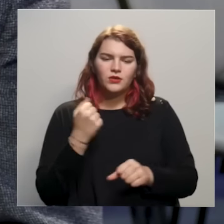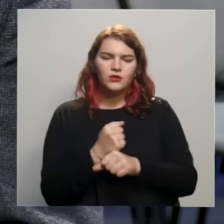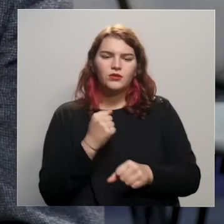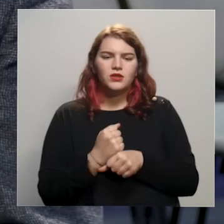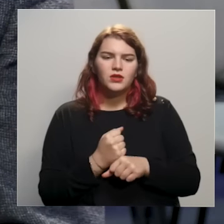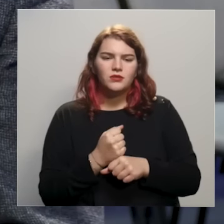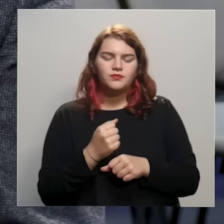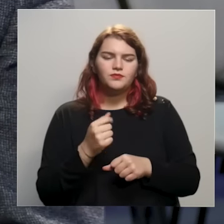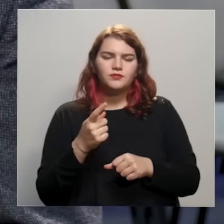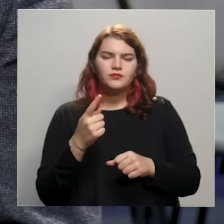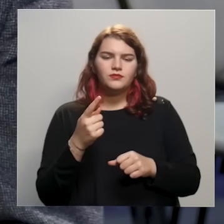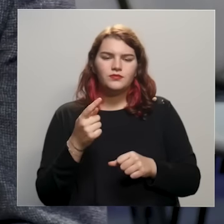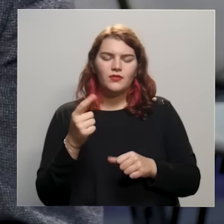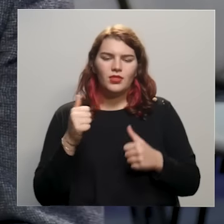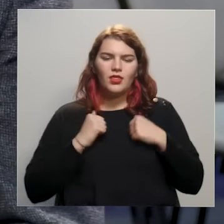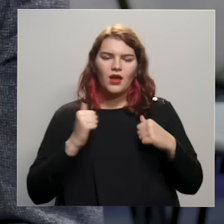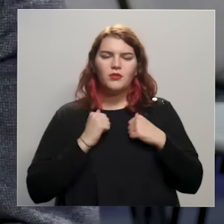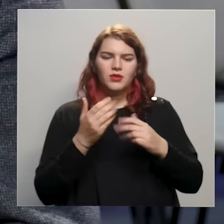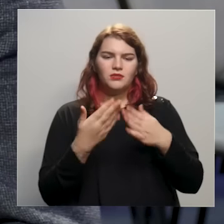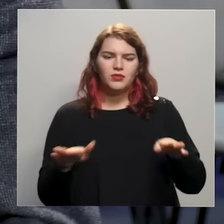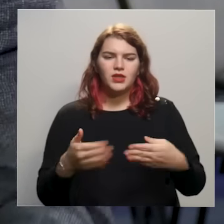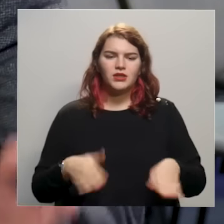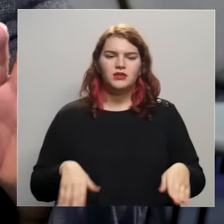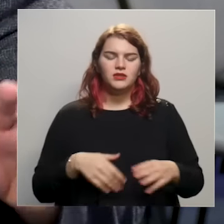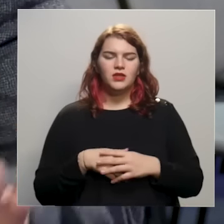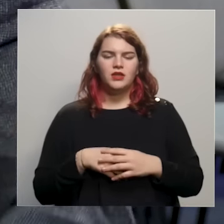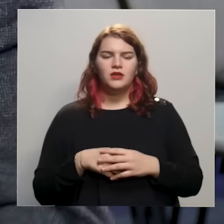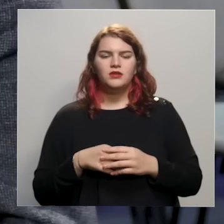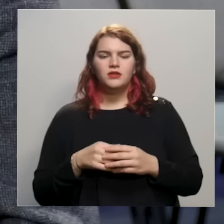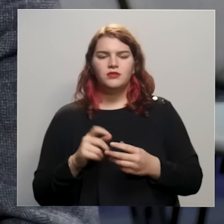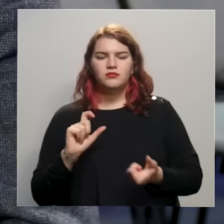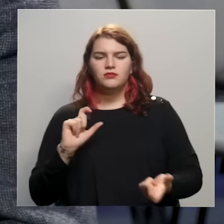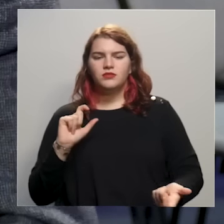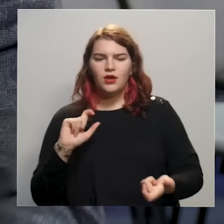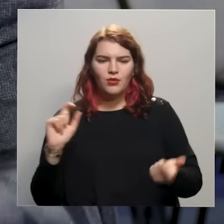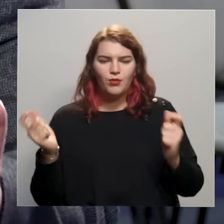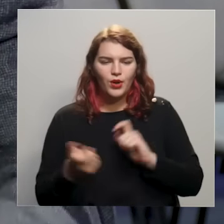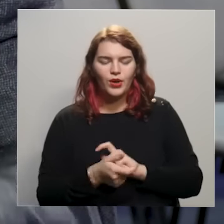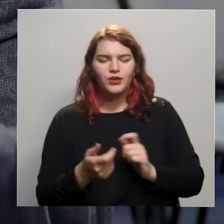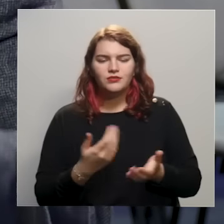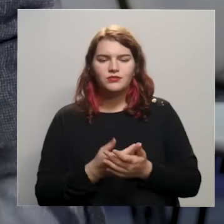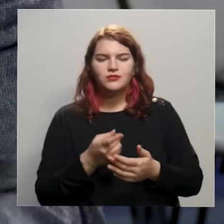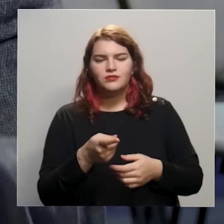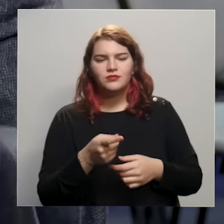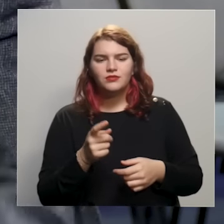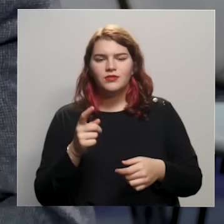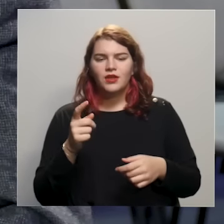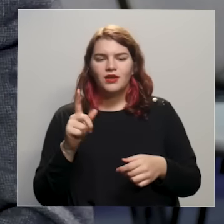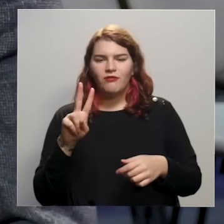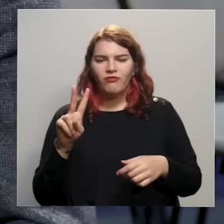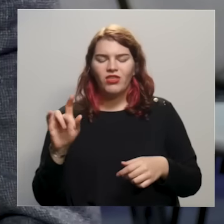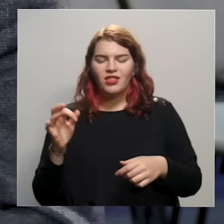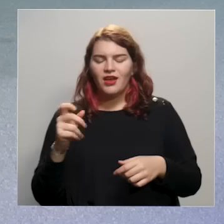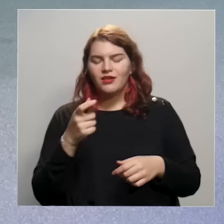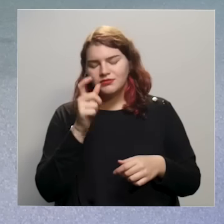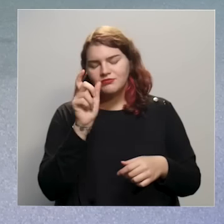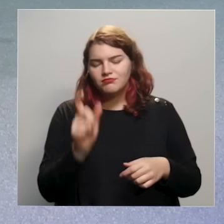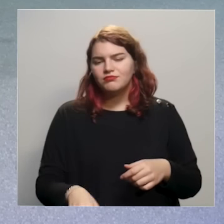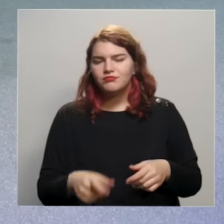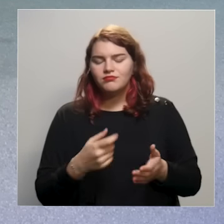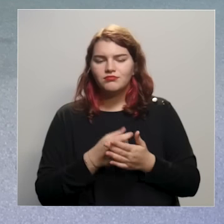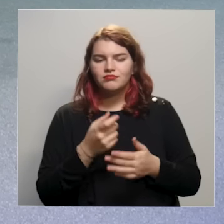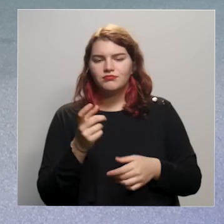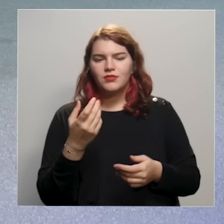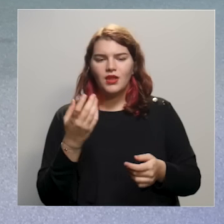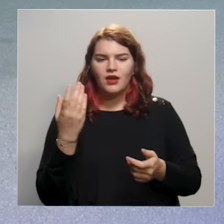tabăra Brădățel, așa, s-a pocăit Vinarsul. S-a pocăit cu tobe, cu tot, cu absolut. Și da,